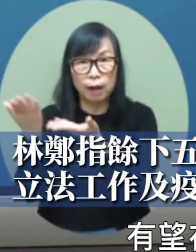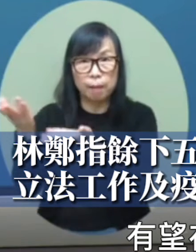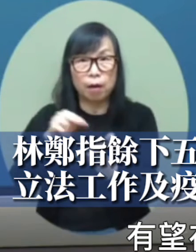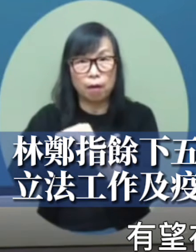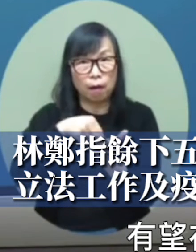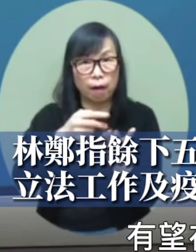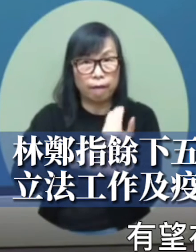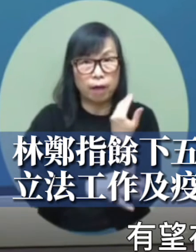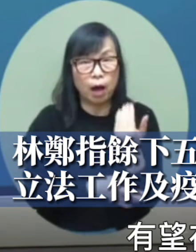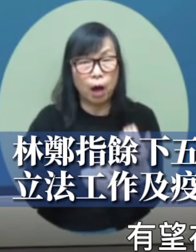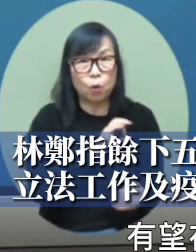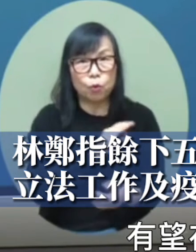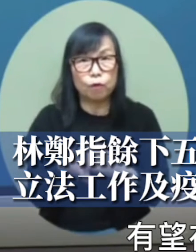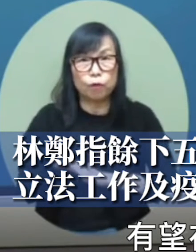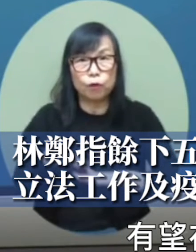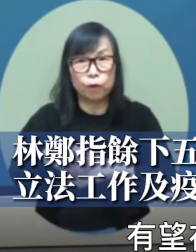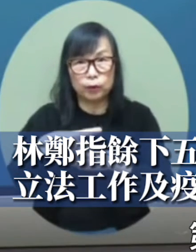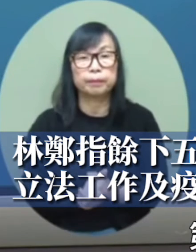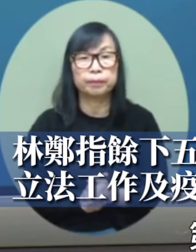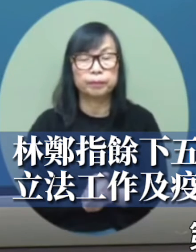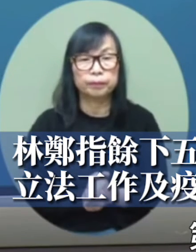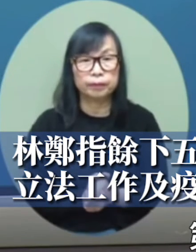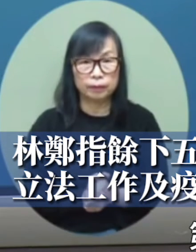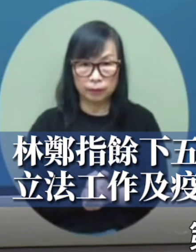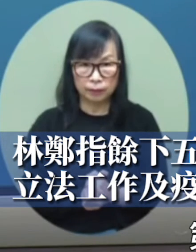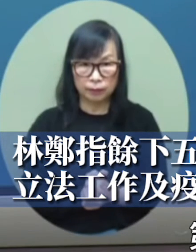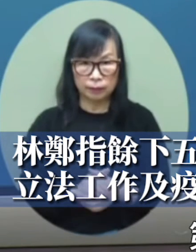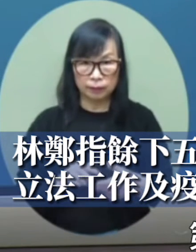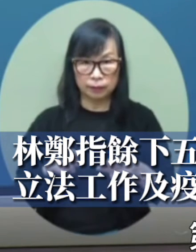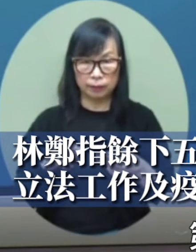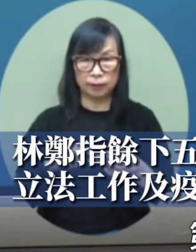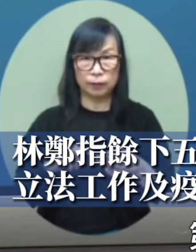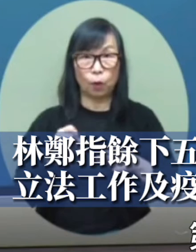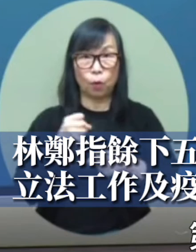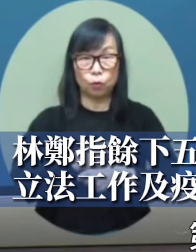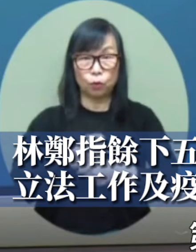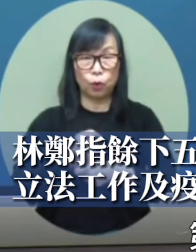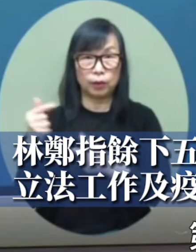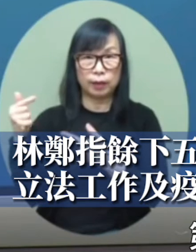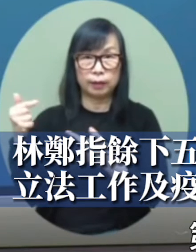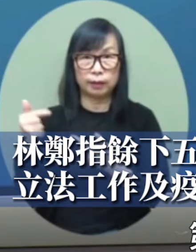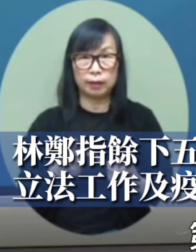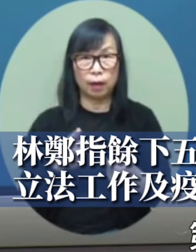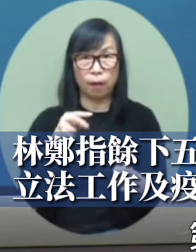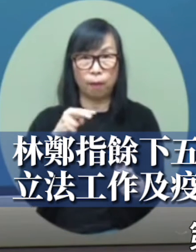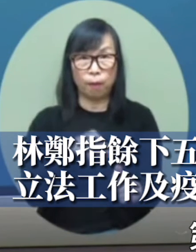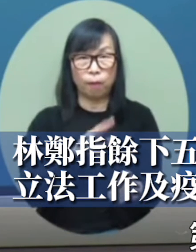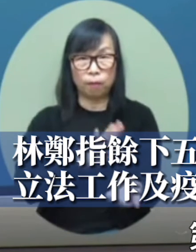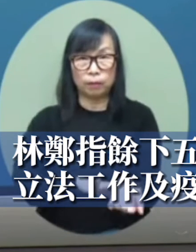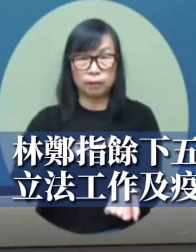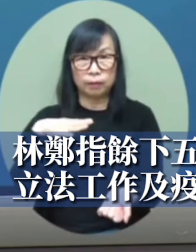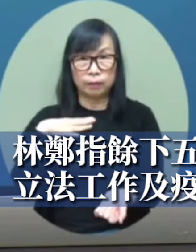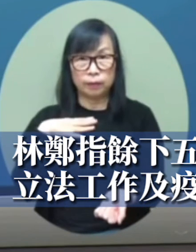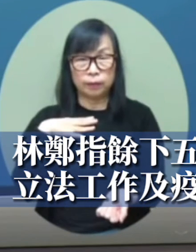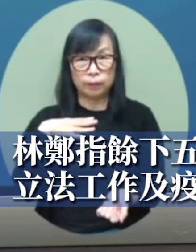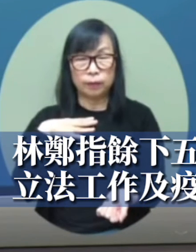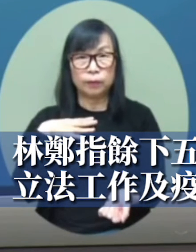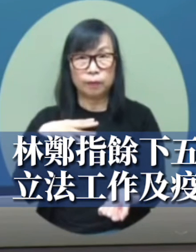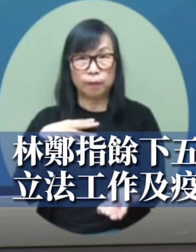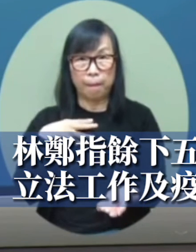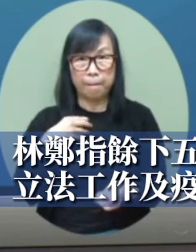會是恢復二讀和三讀。第二個工作當然是繼續穩控這個疫情，亦都